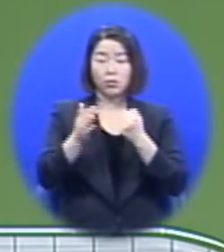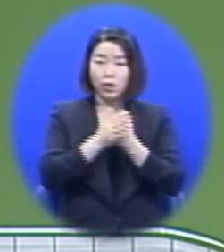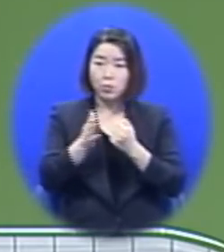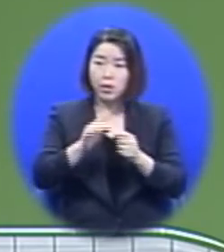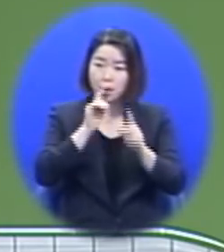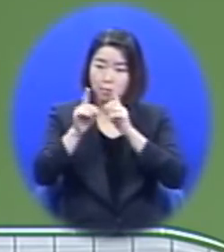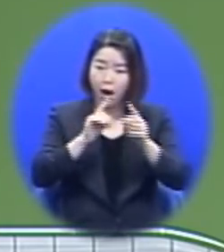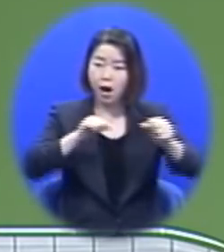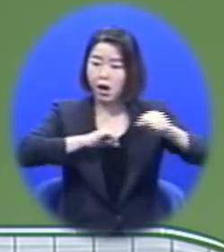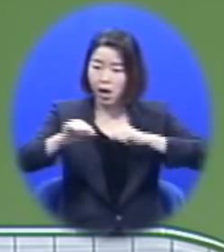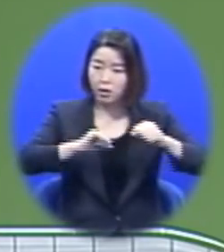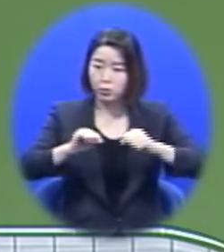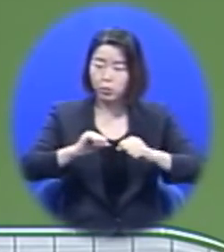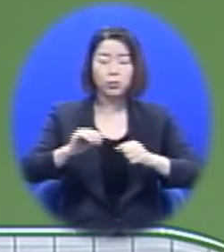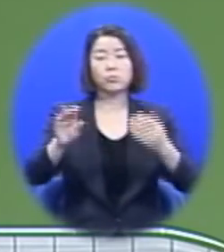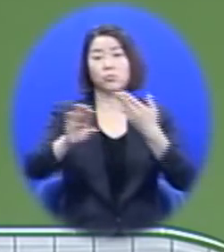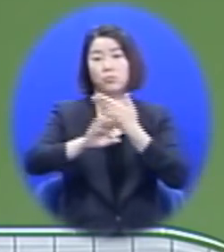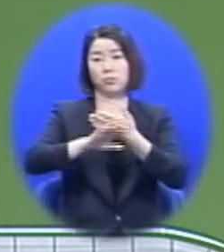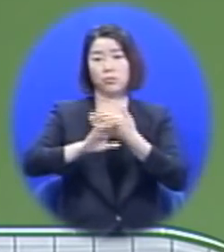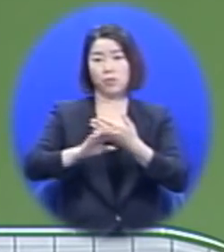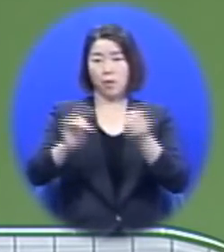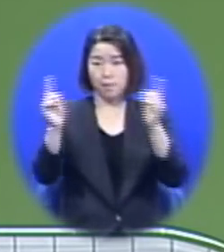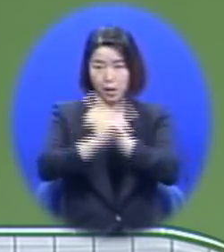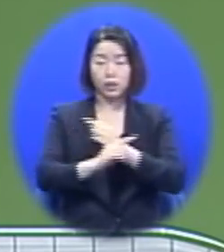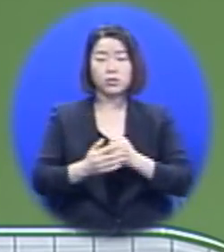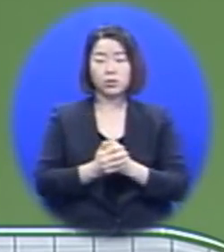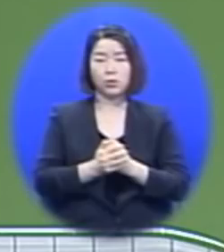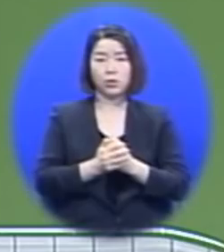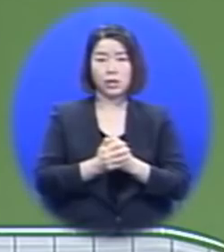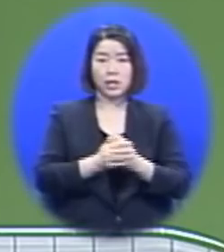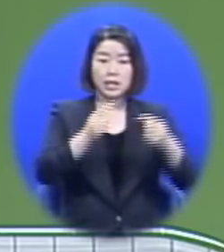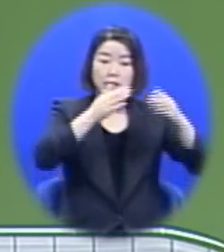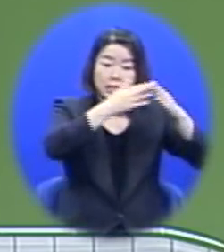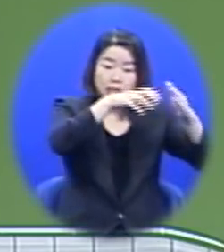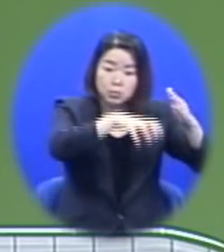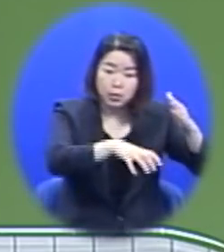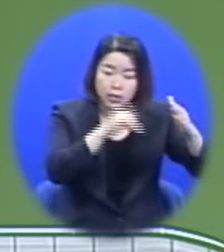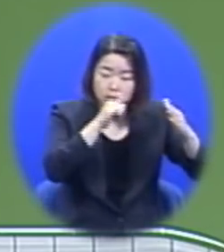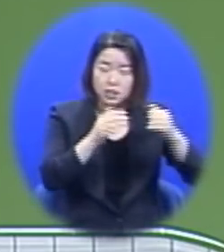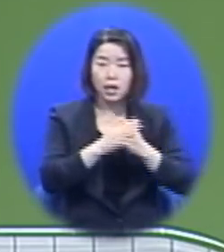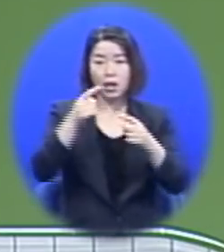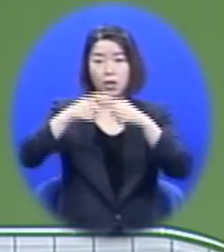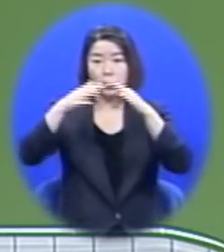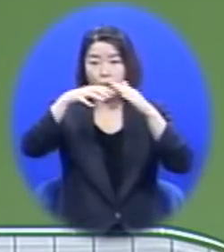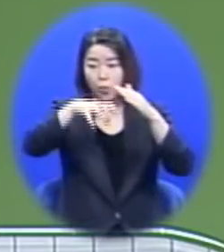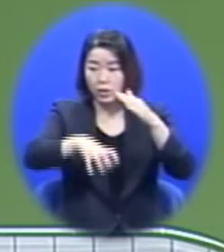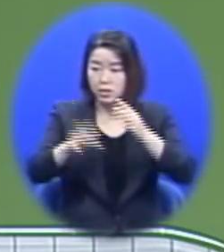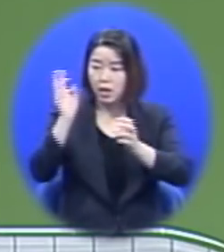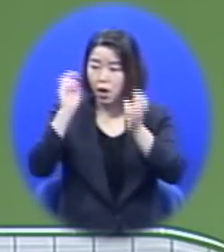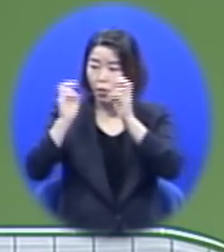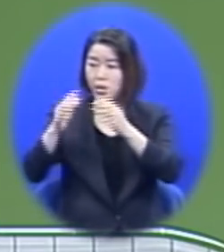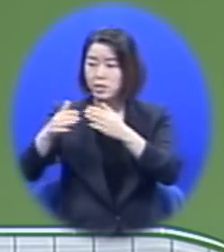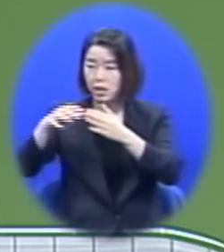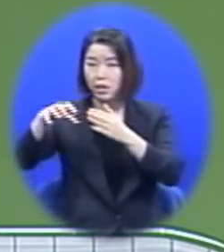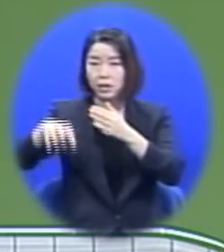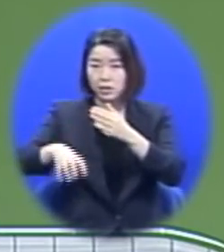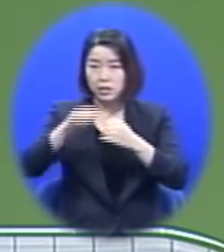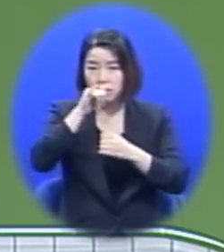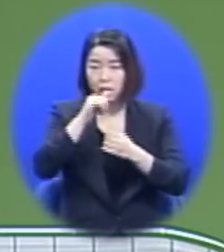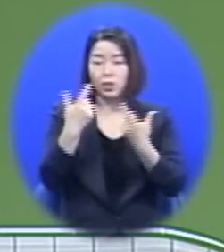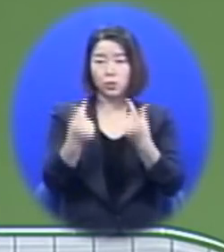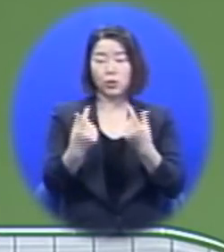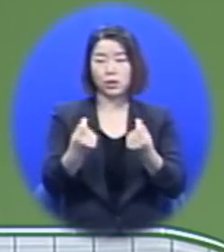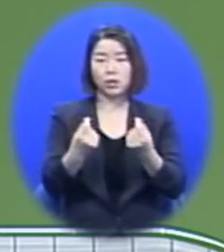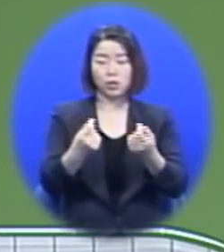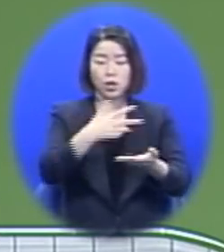너무 달라졌다는 거예요. 여러분, 집에 있으나 교회에 있으나 회사에 있으나 똑같아요. 왜? 주님 안에